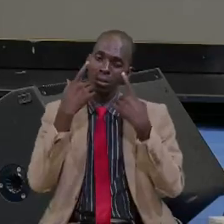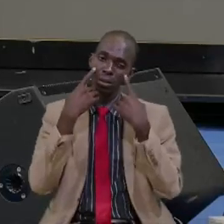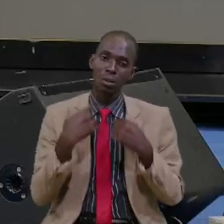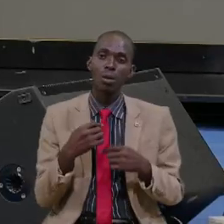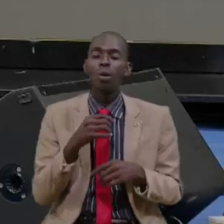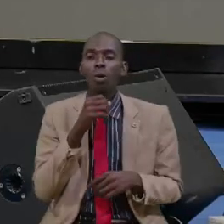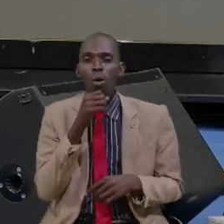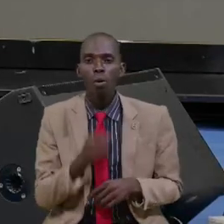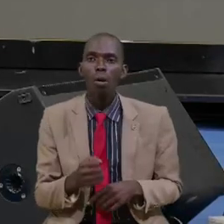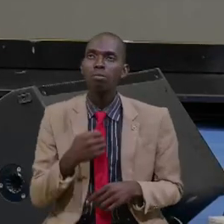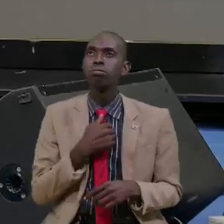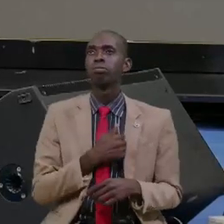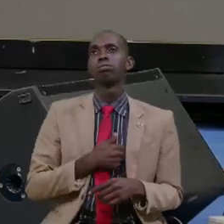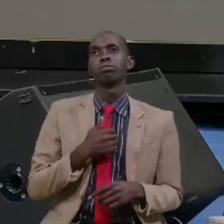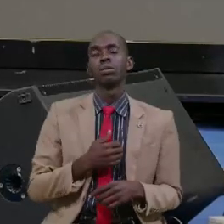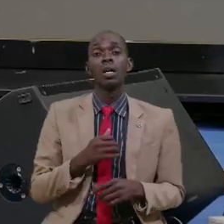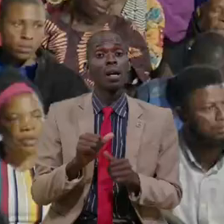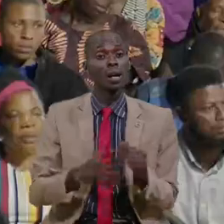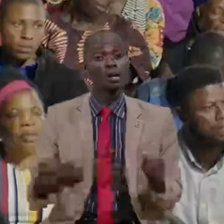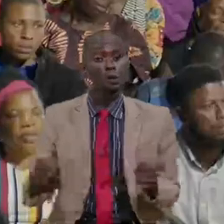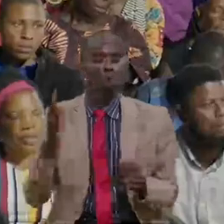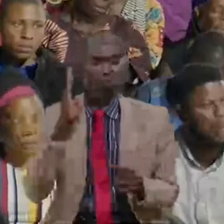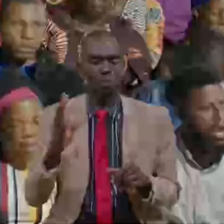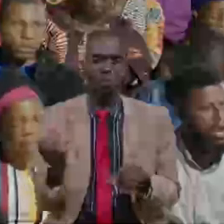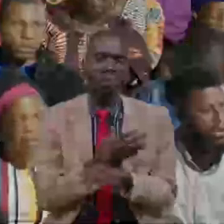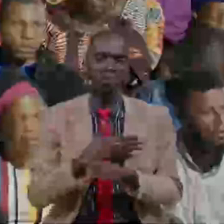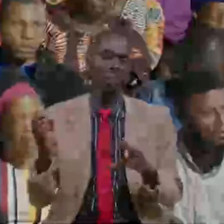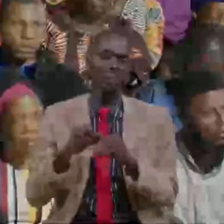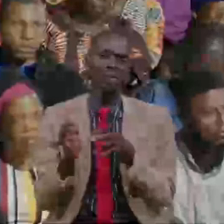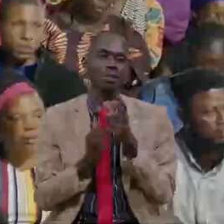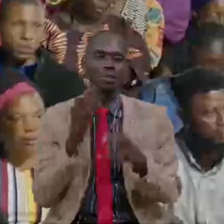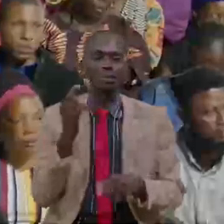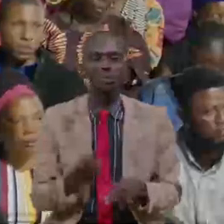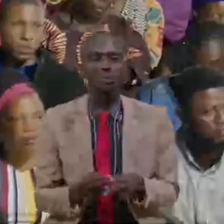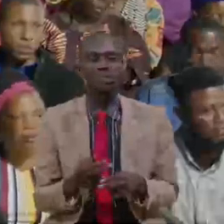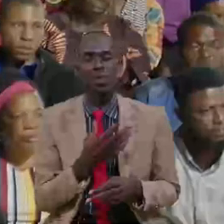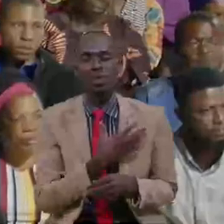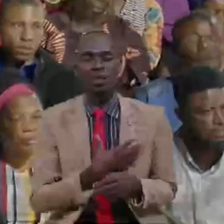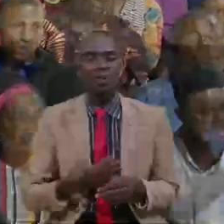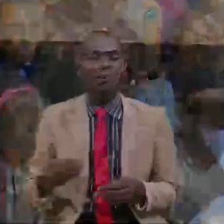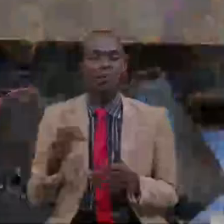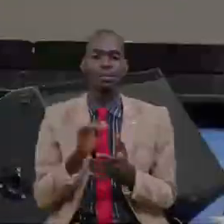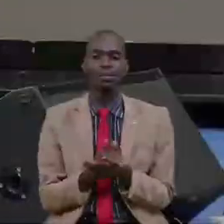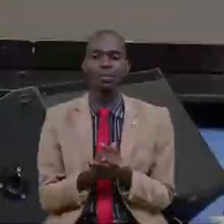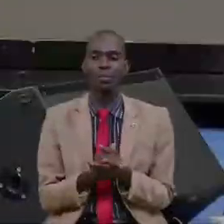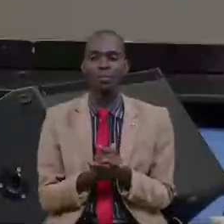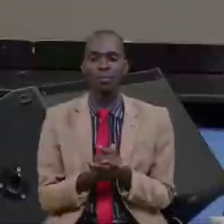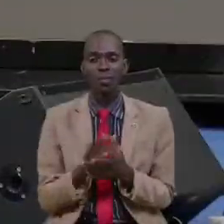cris, les anciens regrets, tout va disparaître. Et il dit, et